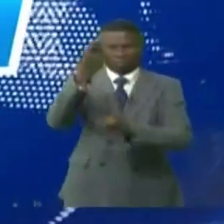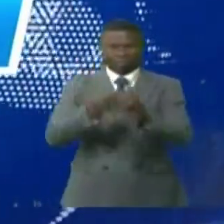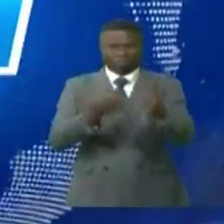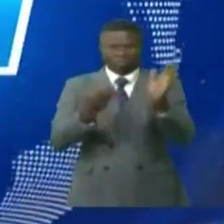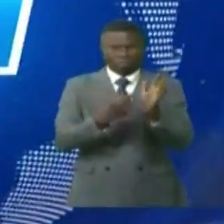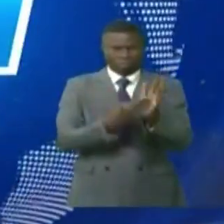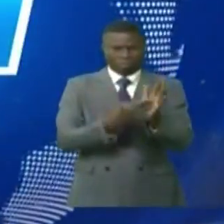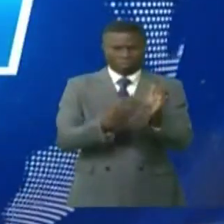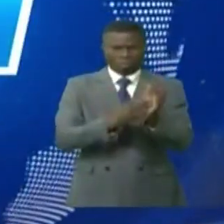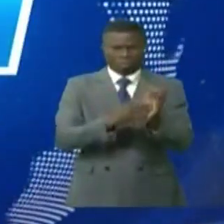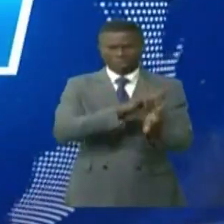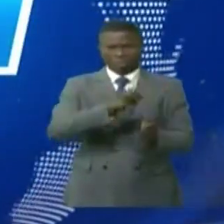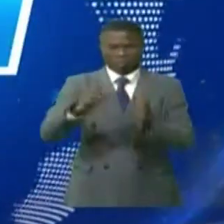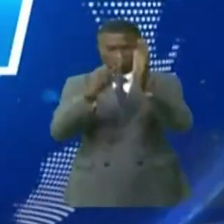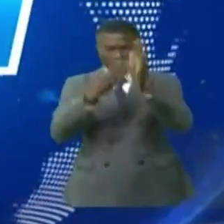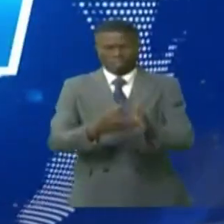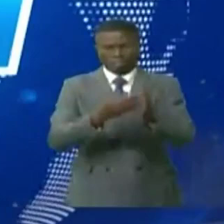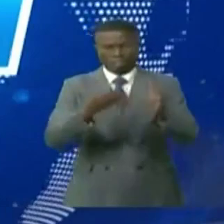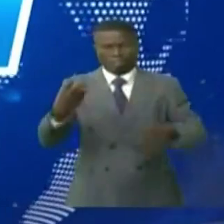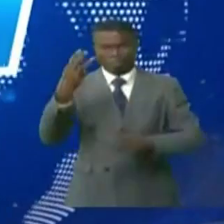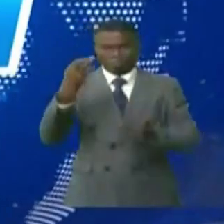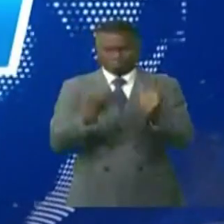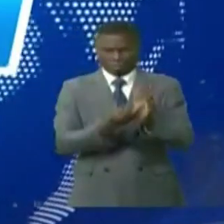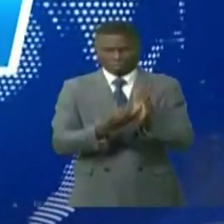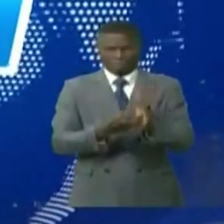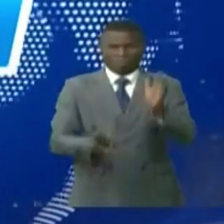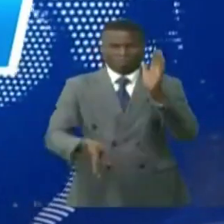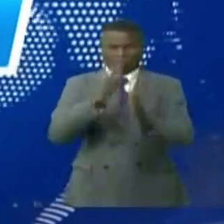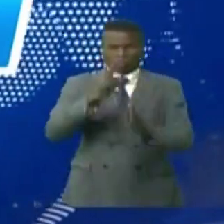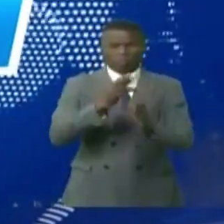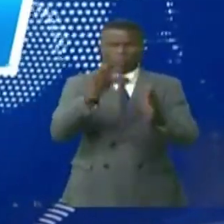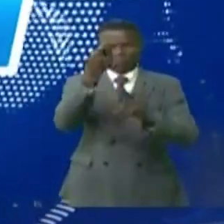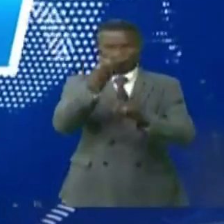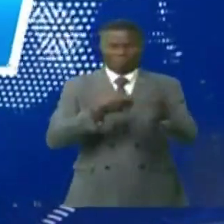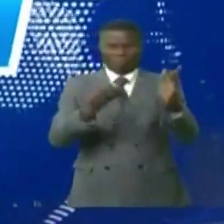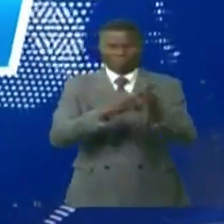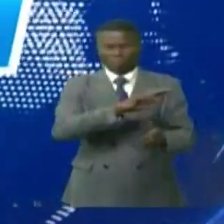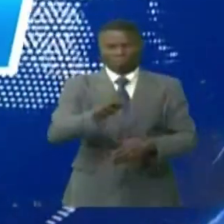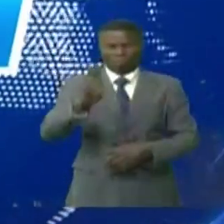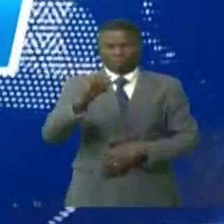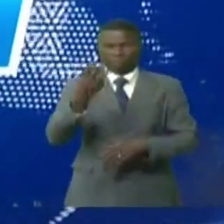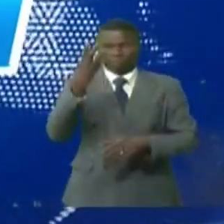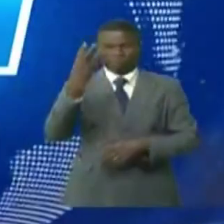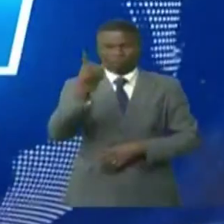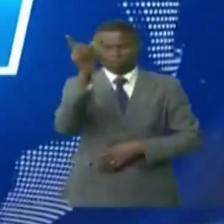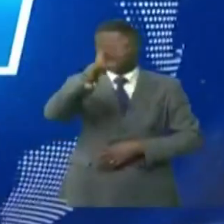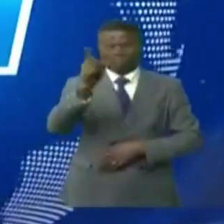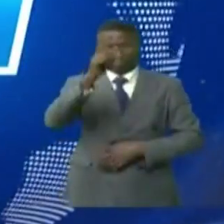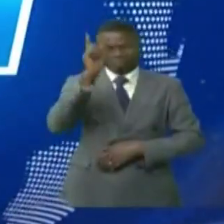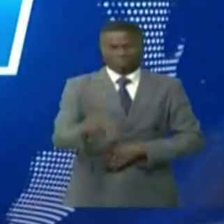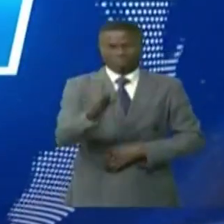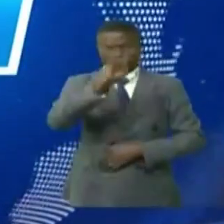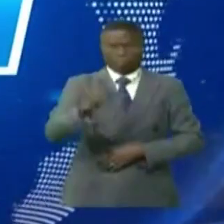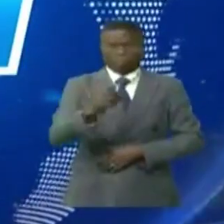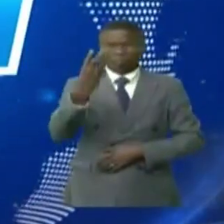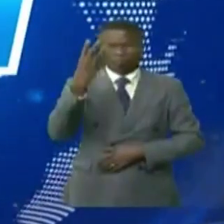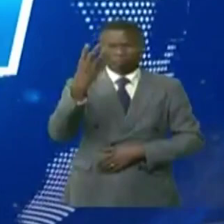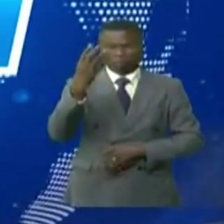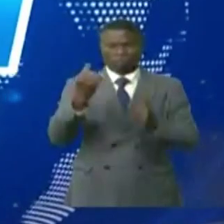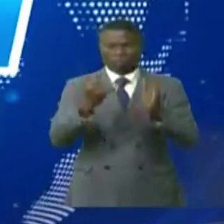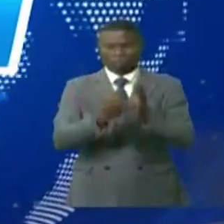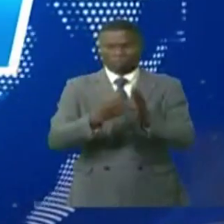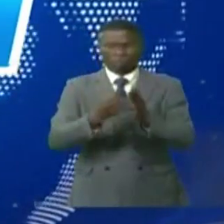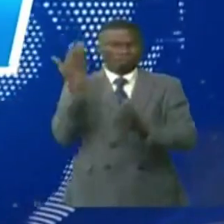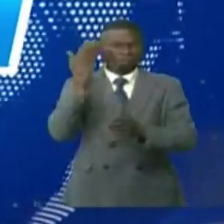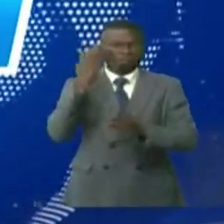12 septembre 1887, 12 septembre 2023, 136 ans déjà depuis la disparition du